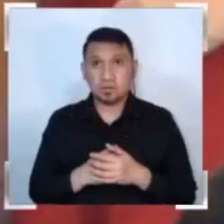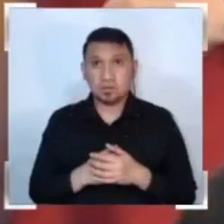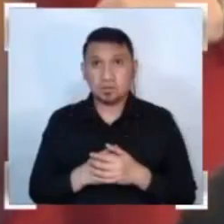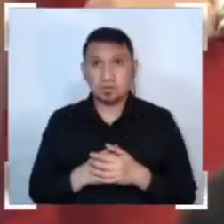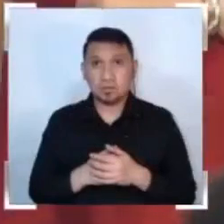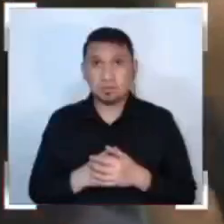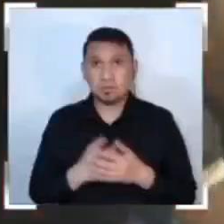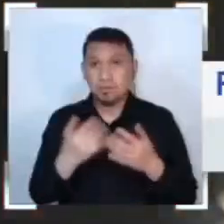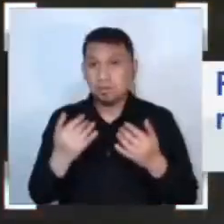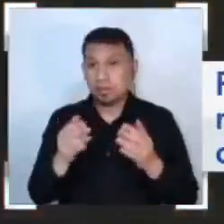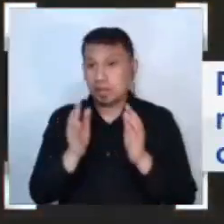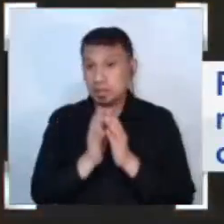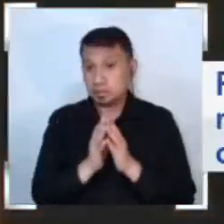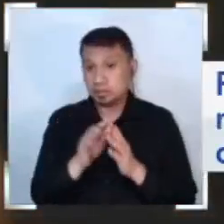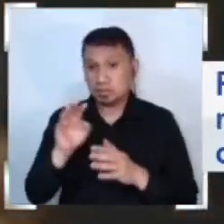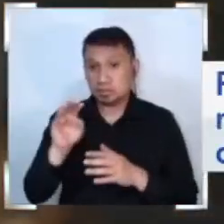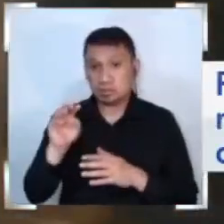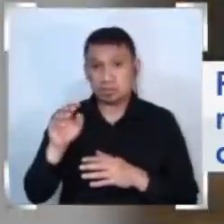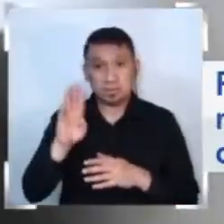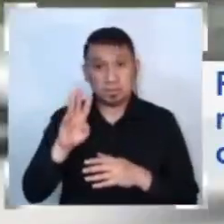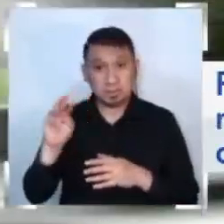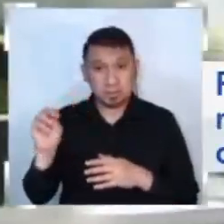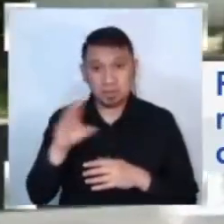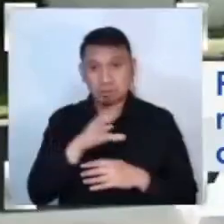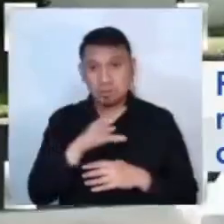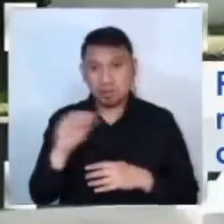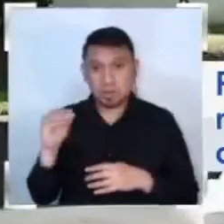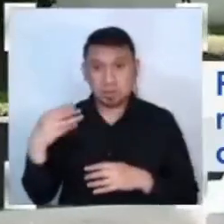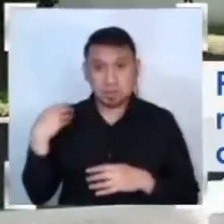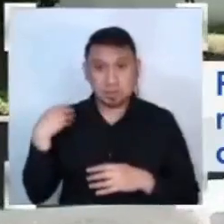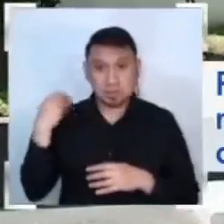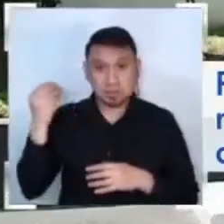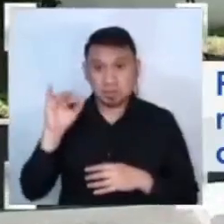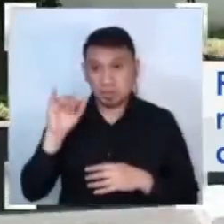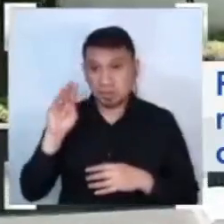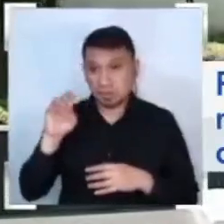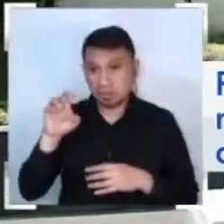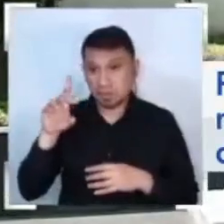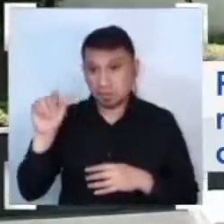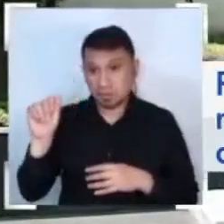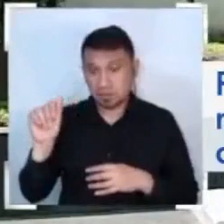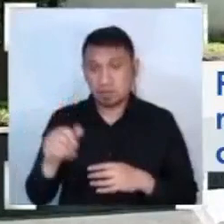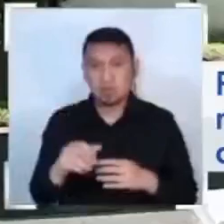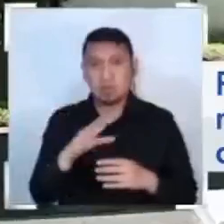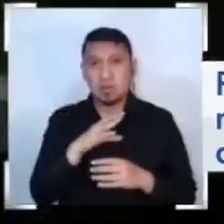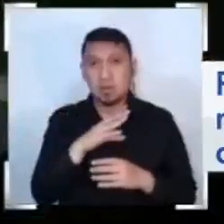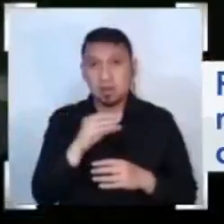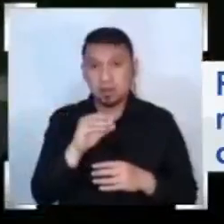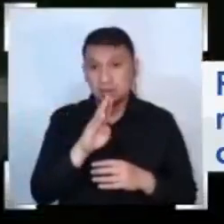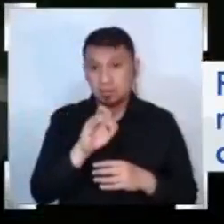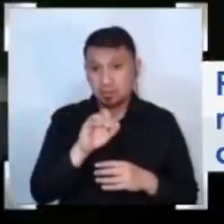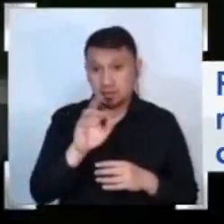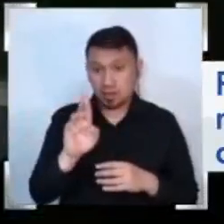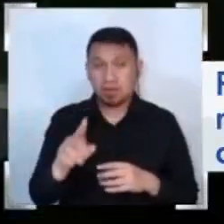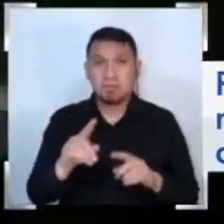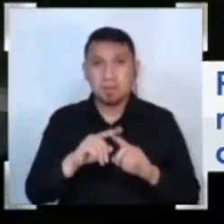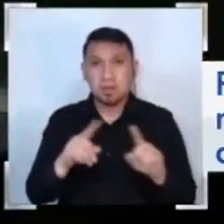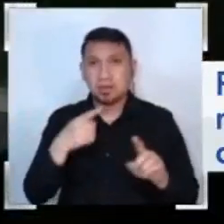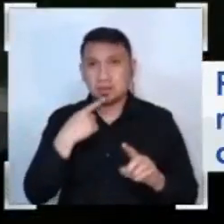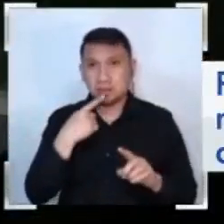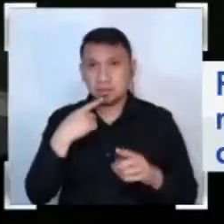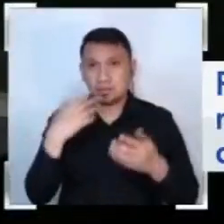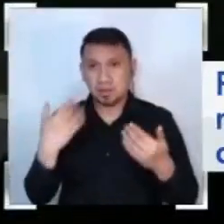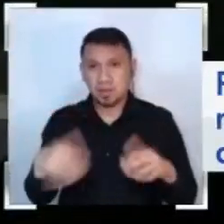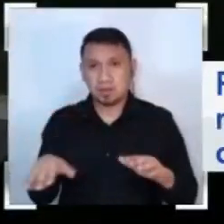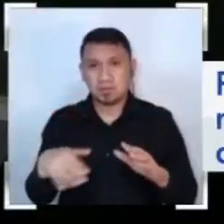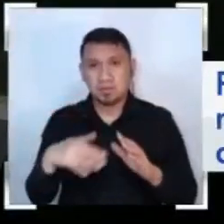panig din na Marcos Jr. at Imelda Marcos, pati ang BIR. Pero nauna na nilang sinabi na nagpadala na sila ng demand